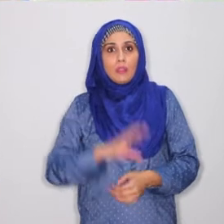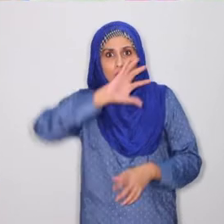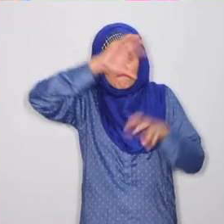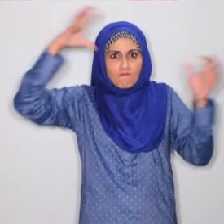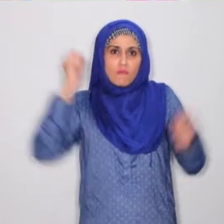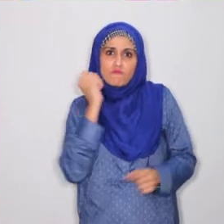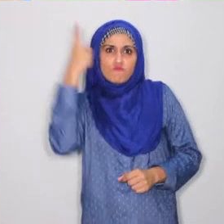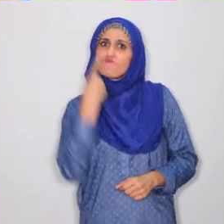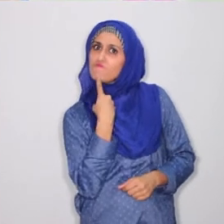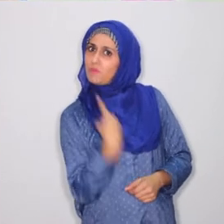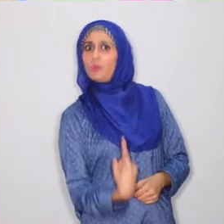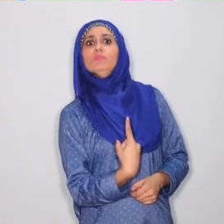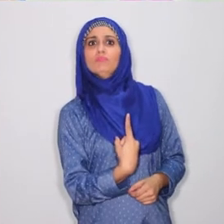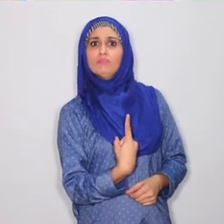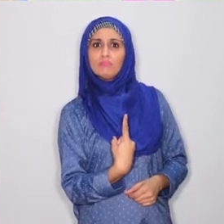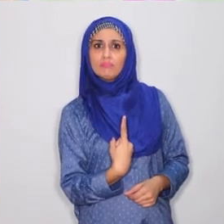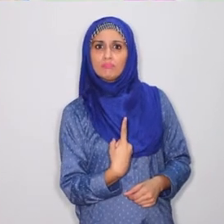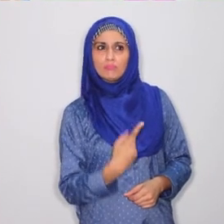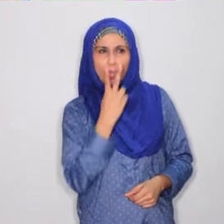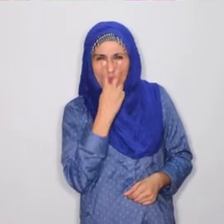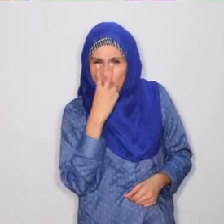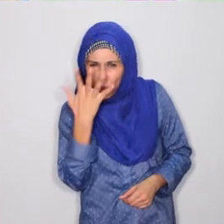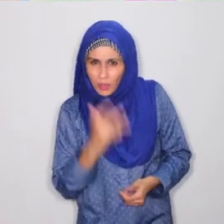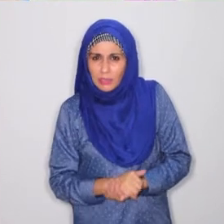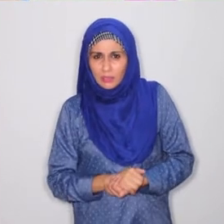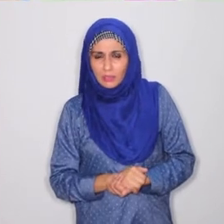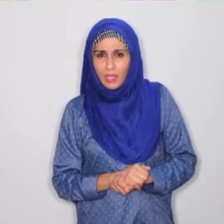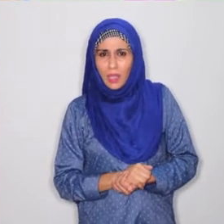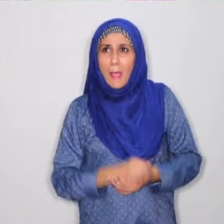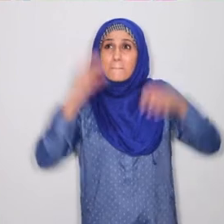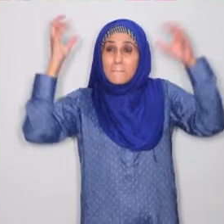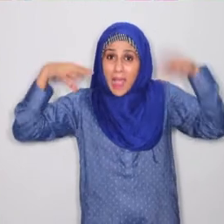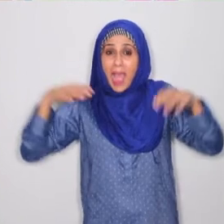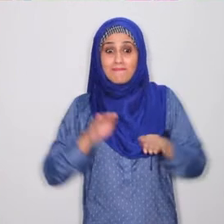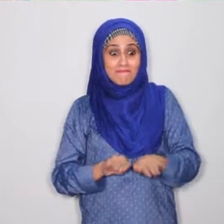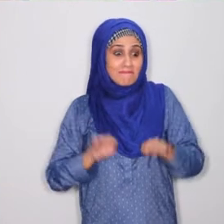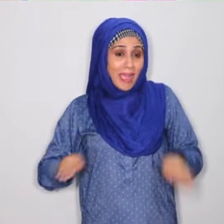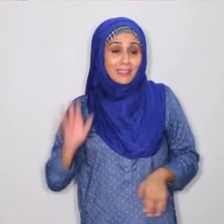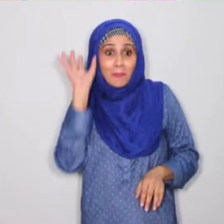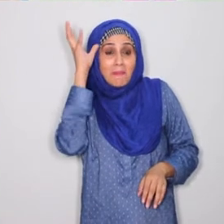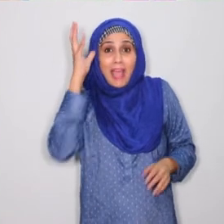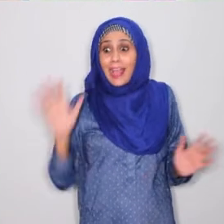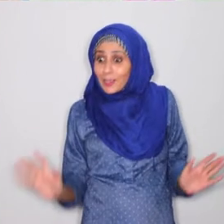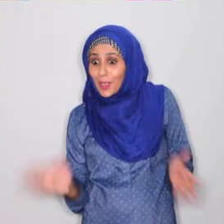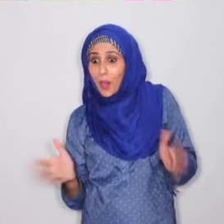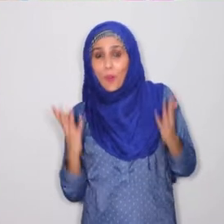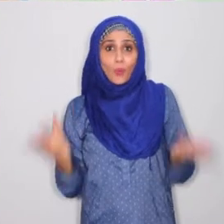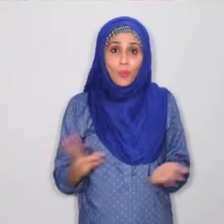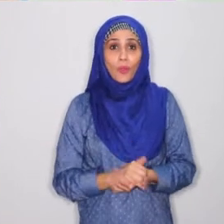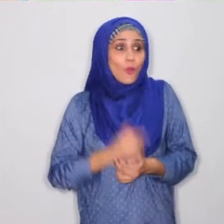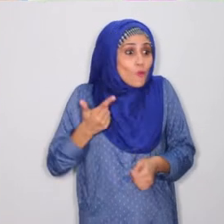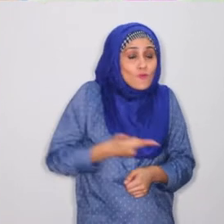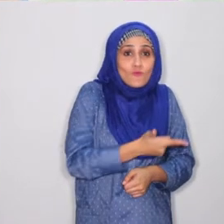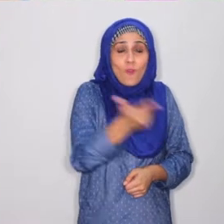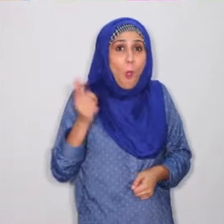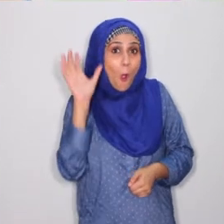कहा कि क्या तुमने देखा नहीं बारिश में बच्चे किस तरह खेलते हैं लोग मेरा